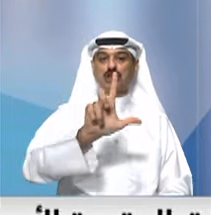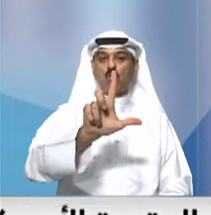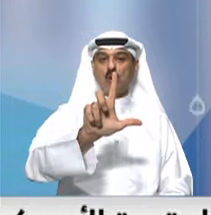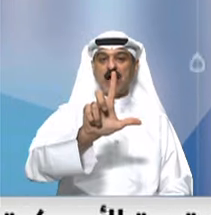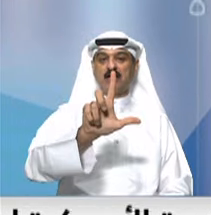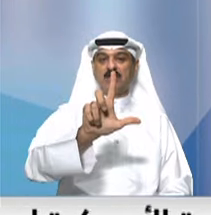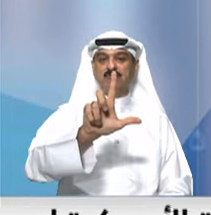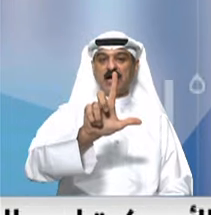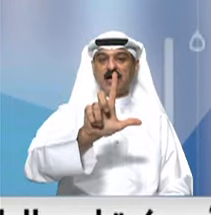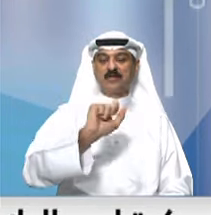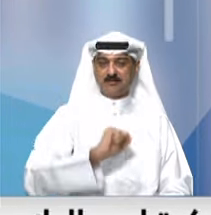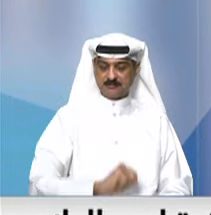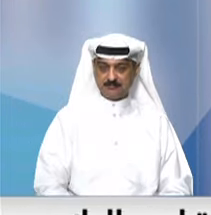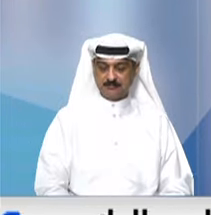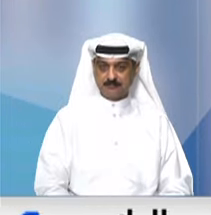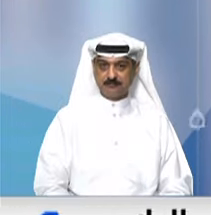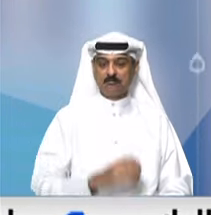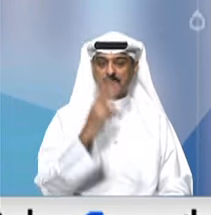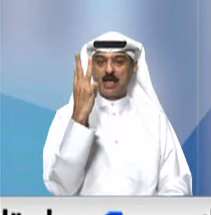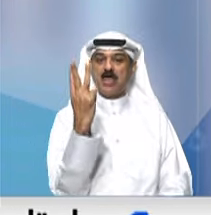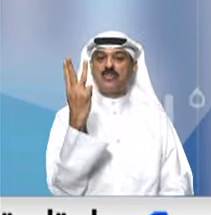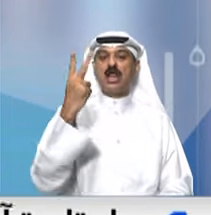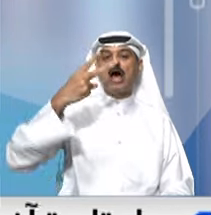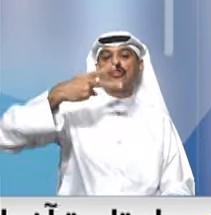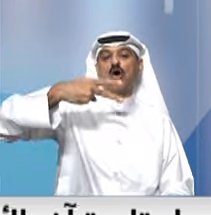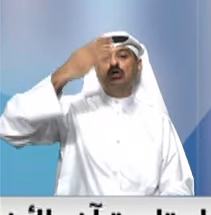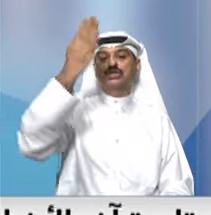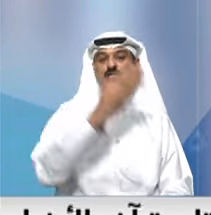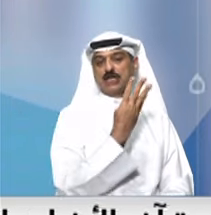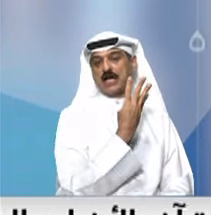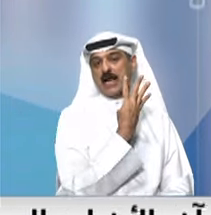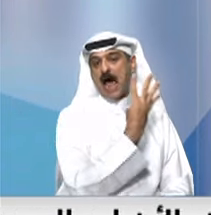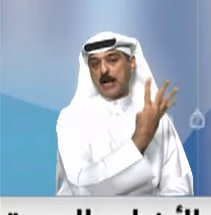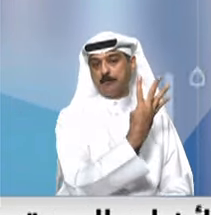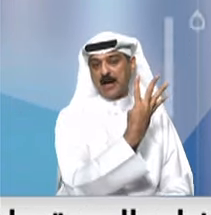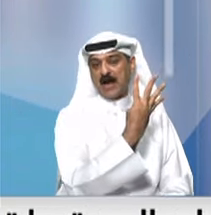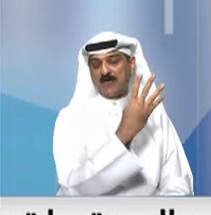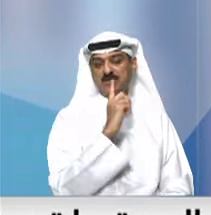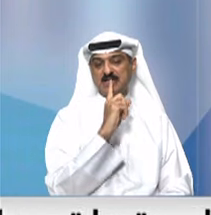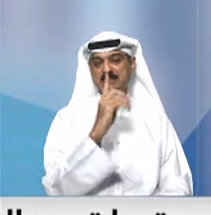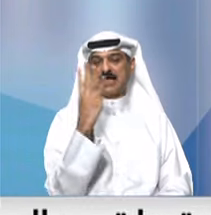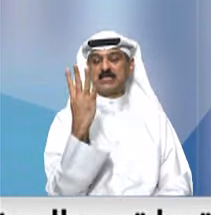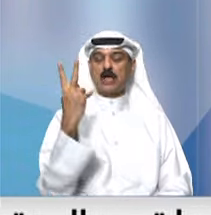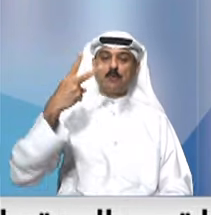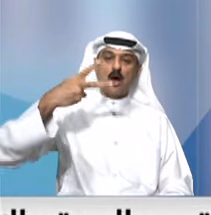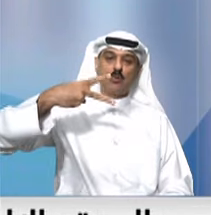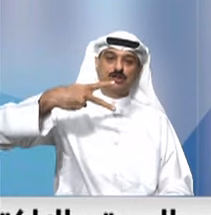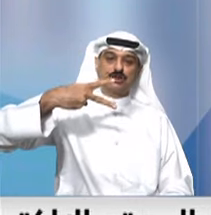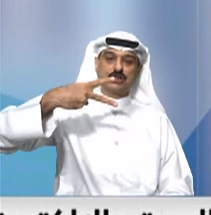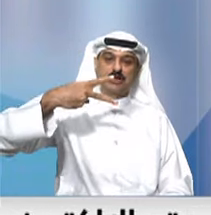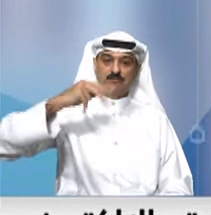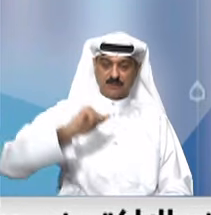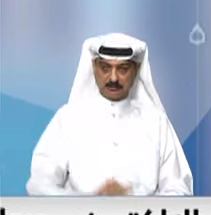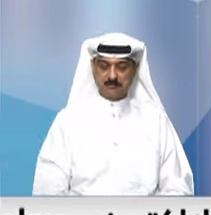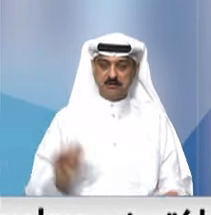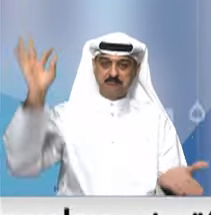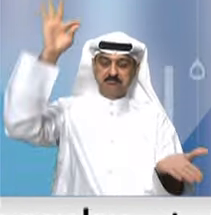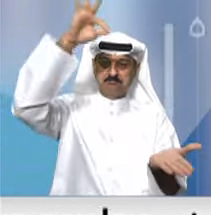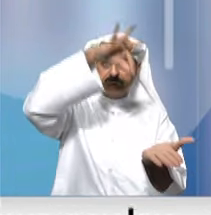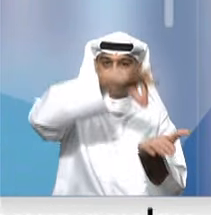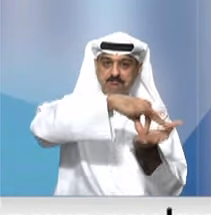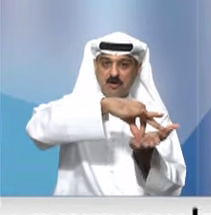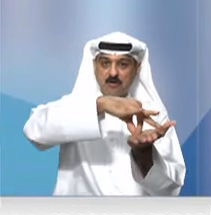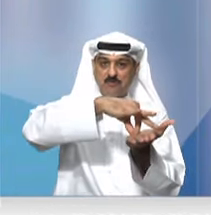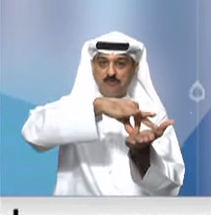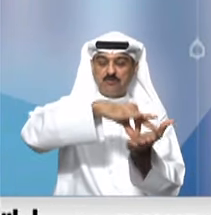1445 هجرية الموافق 23 من إبريل لعام 2024 ميلادية متوجها إلى